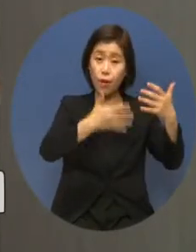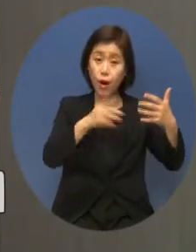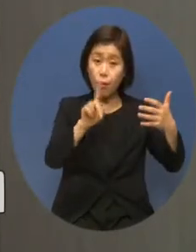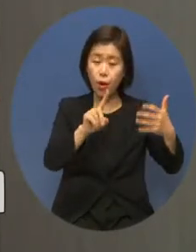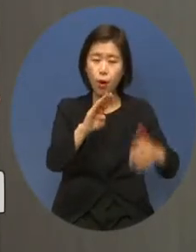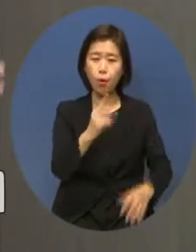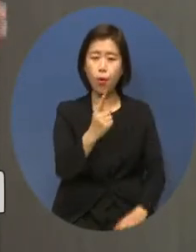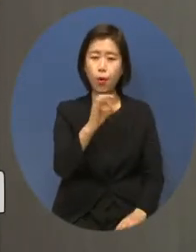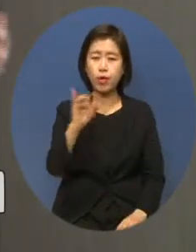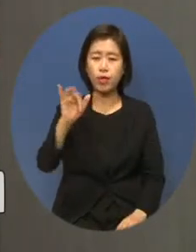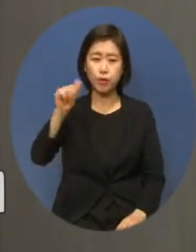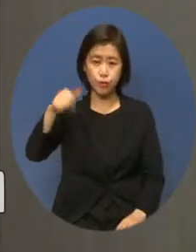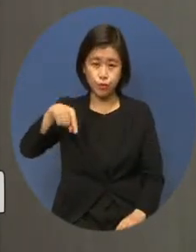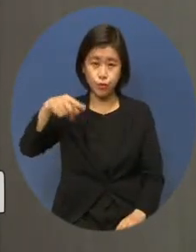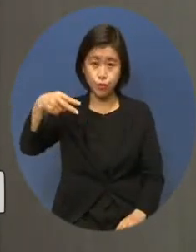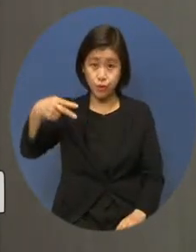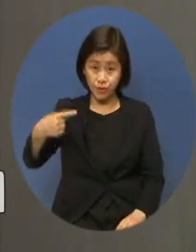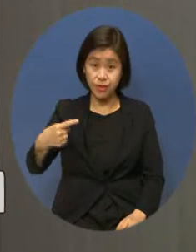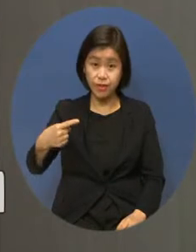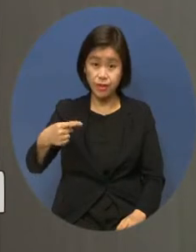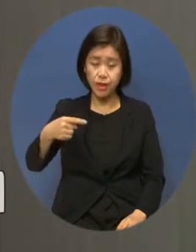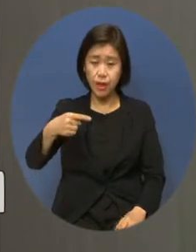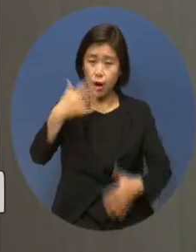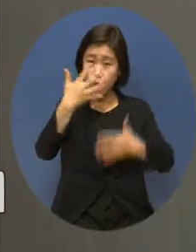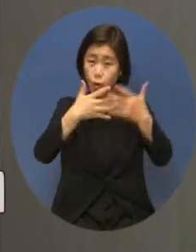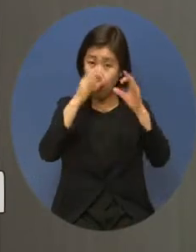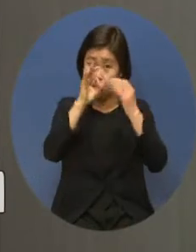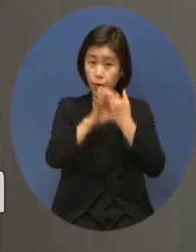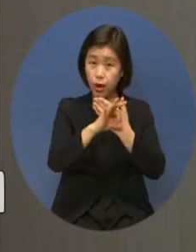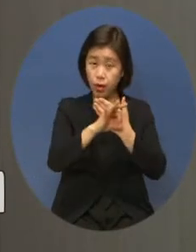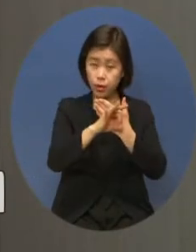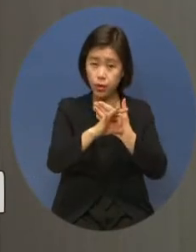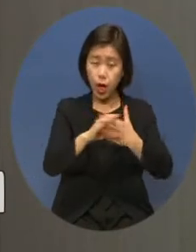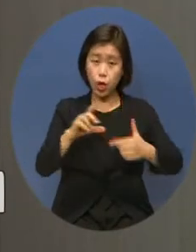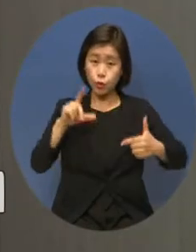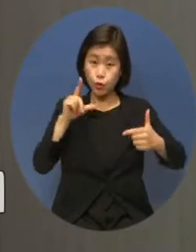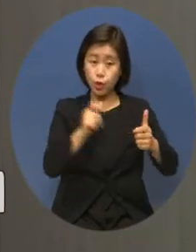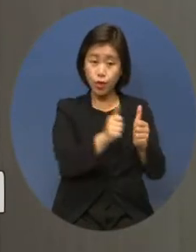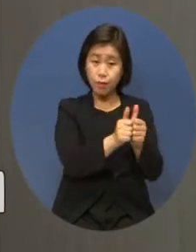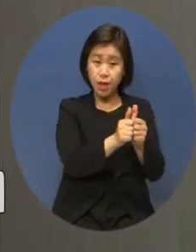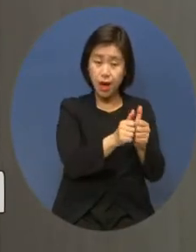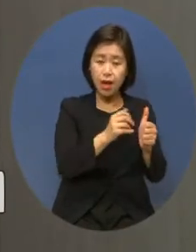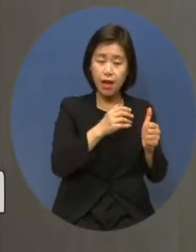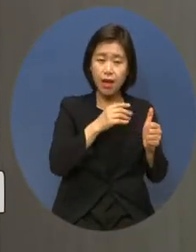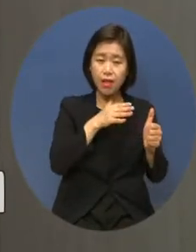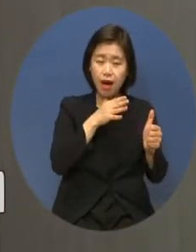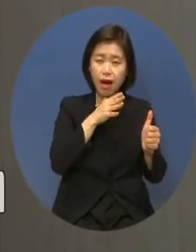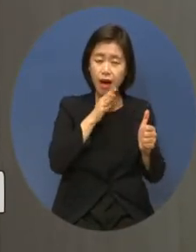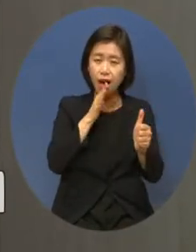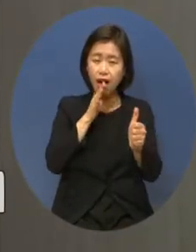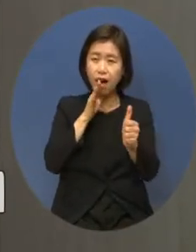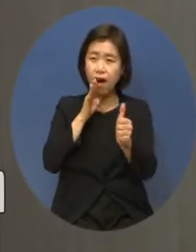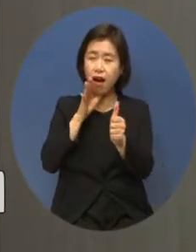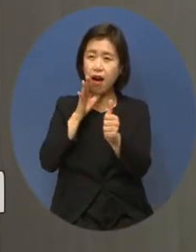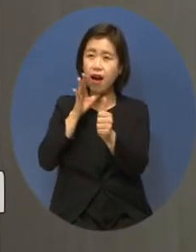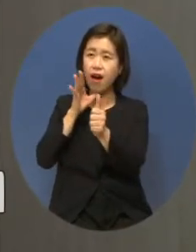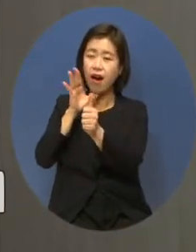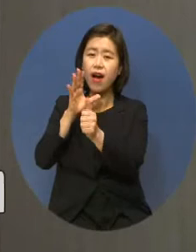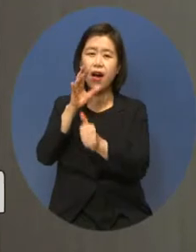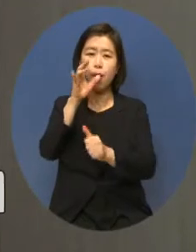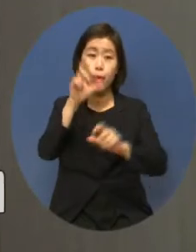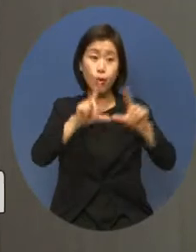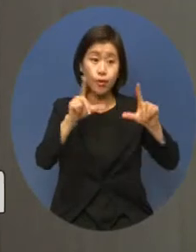배우가 나와가지고 계속 시간에 따라서 그 사람이 성장하는 속에서 이제 찍어가는 영화인 것처럼 이 어른이